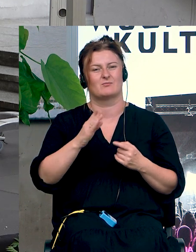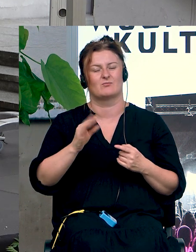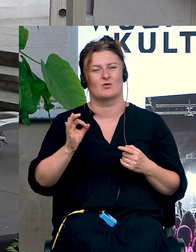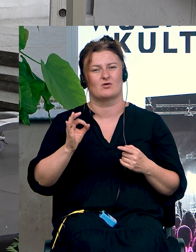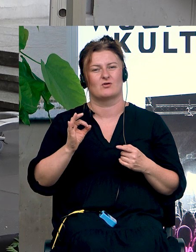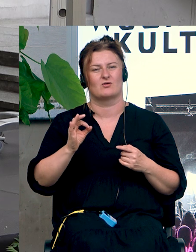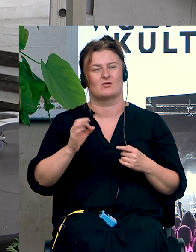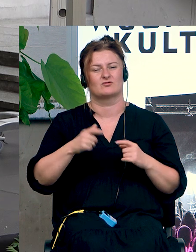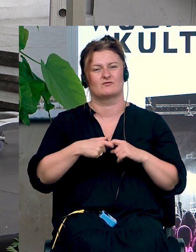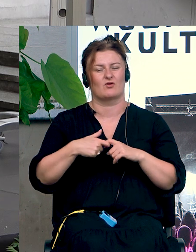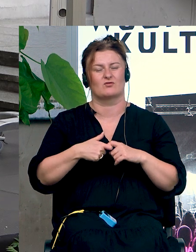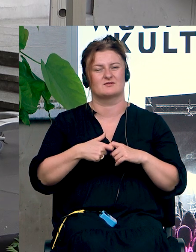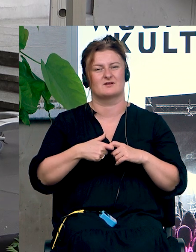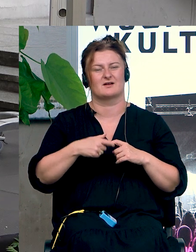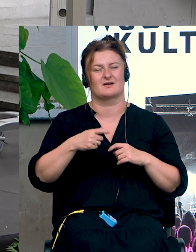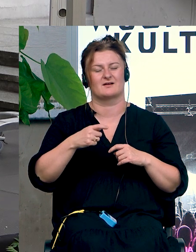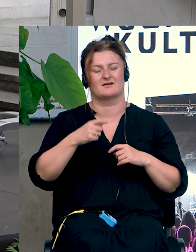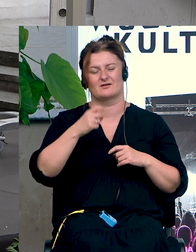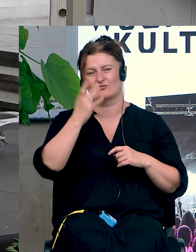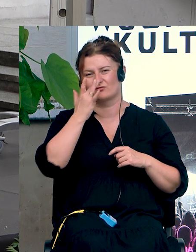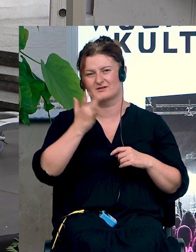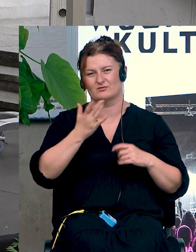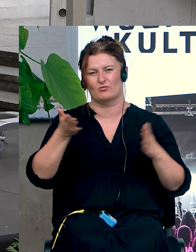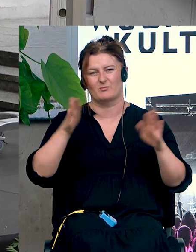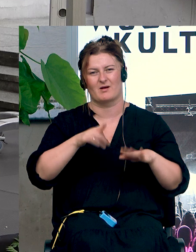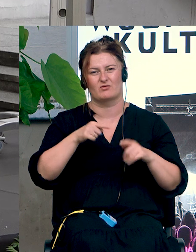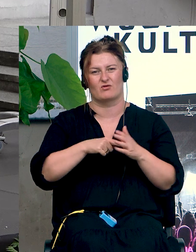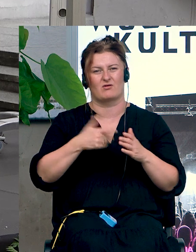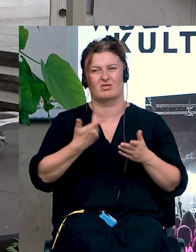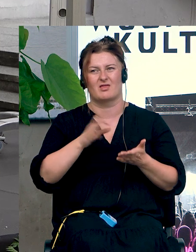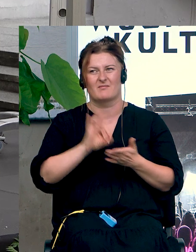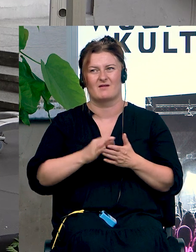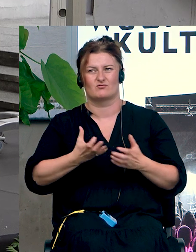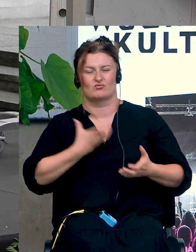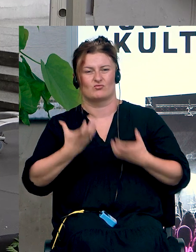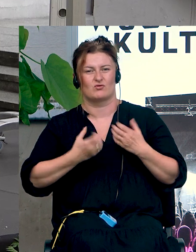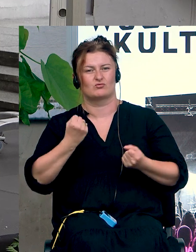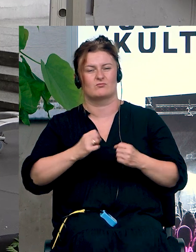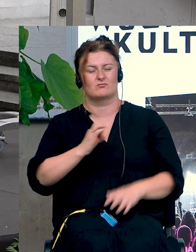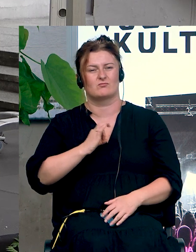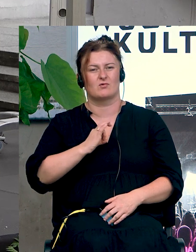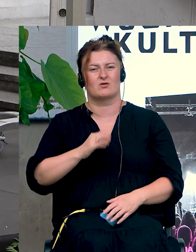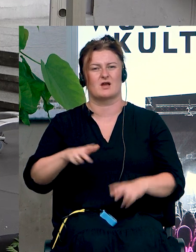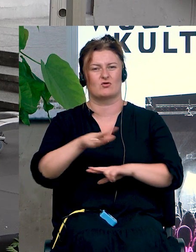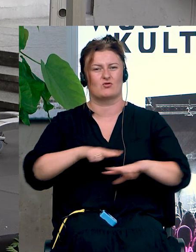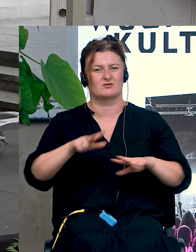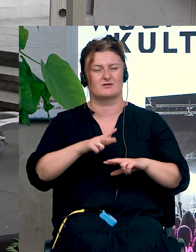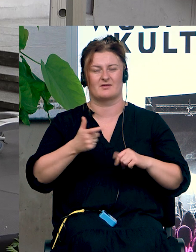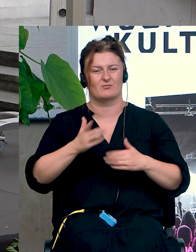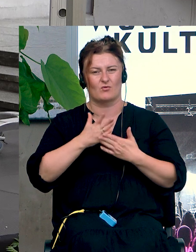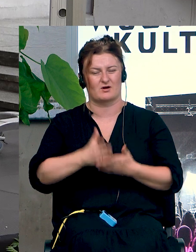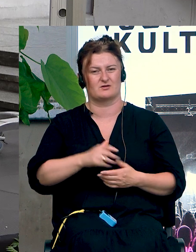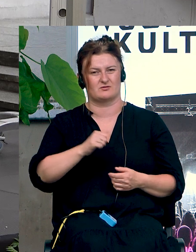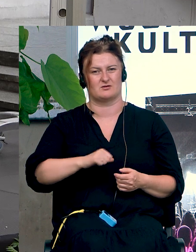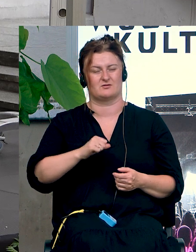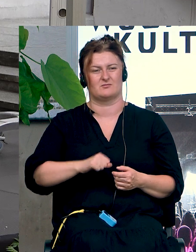непевності, бідності, складнощів. Моя сім'я не впоралася з цією ситуацією. Ми пройшли її, прожили найгірше,